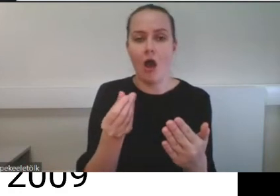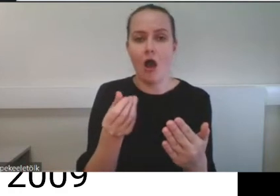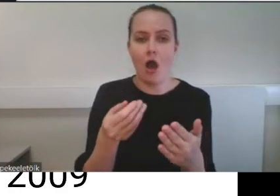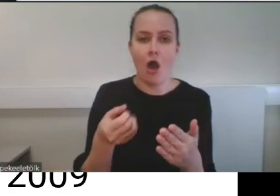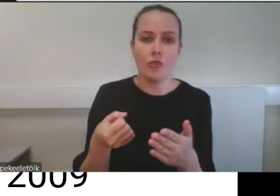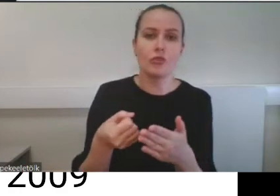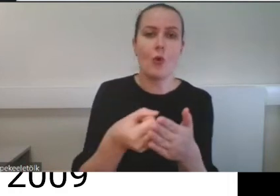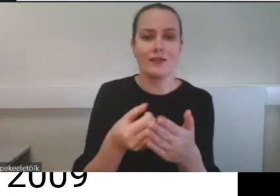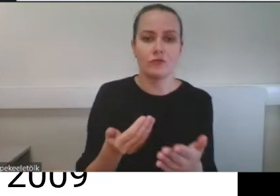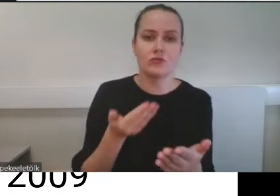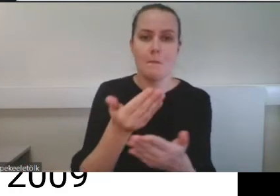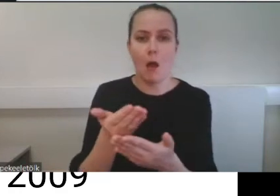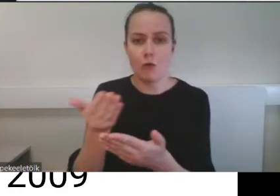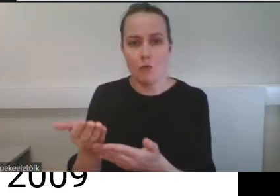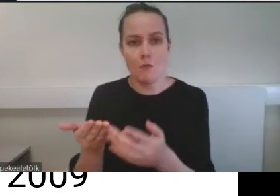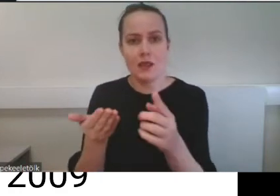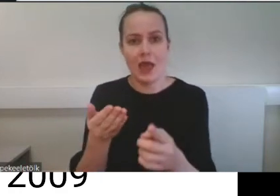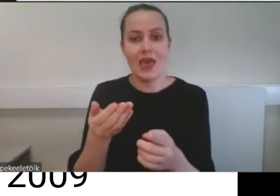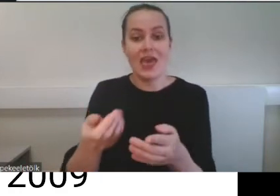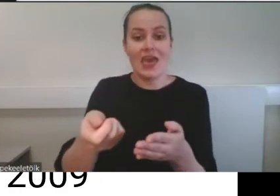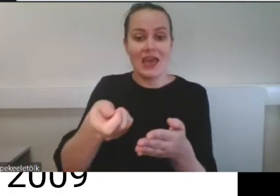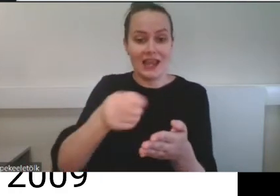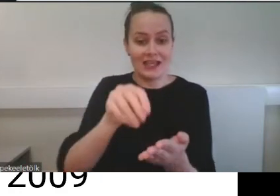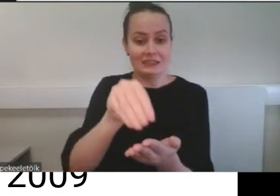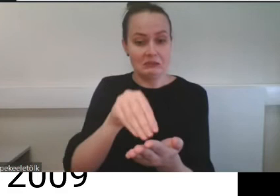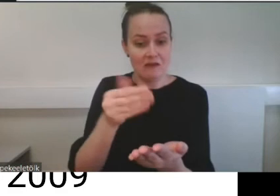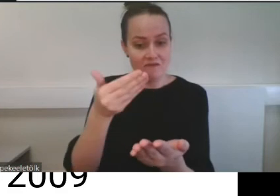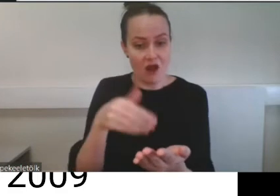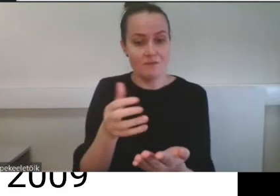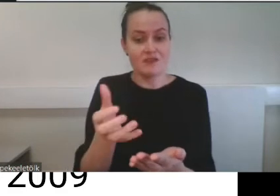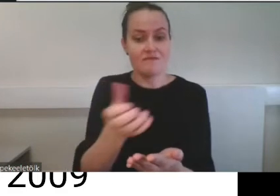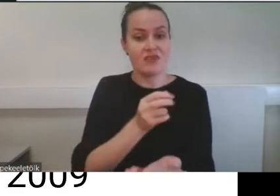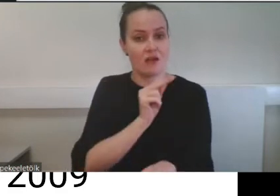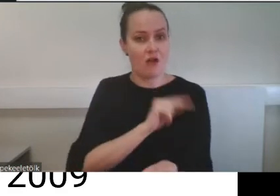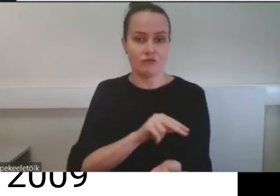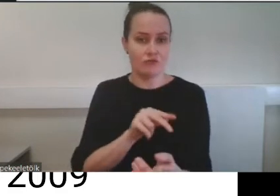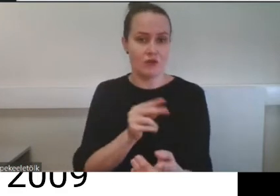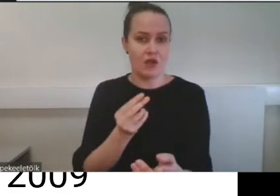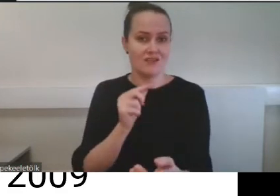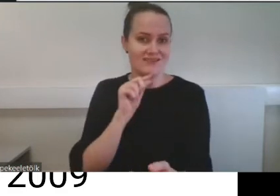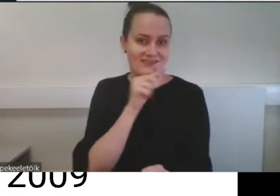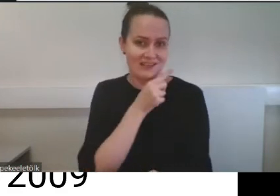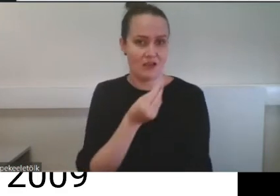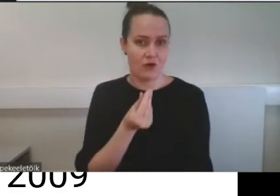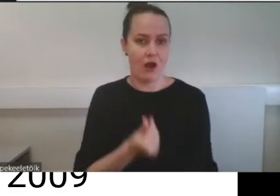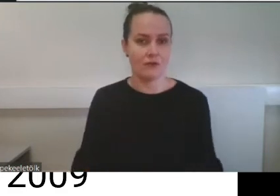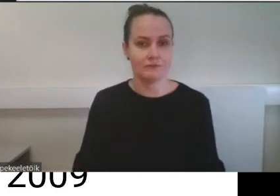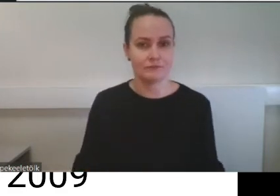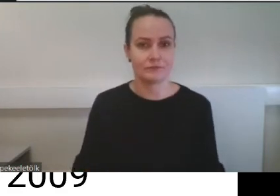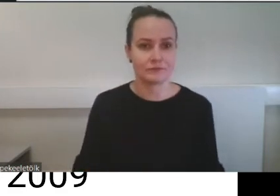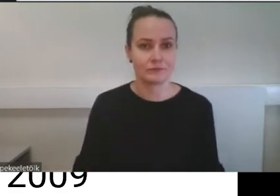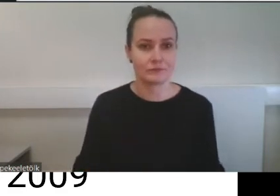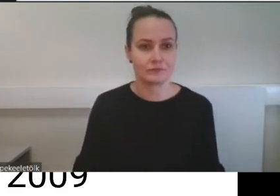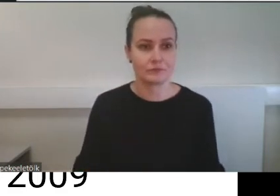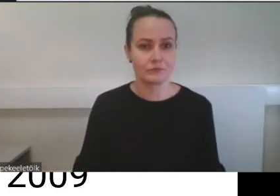pereliikmete hoolduskoormuse kordusuuring. Siin oli siis nagu võrreldes 2006. aastaga see erinevus,